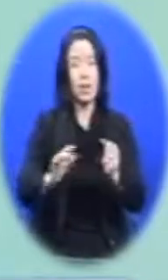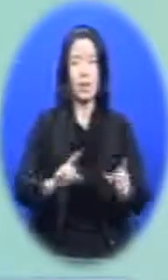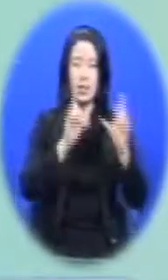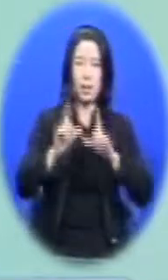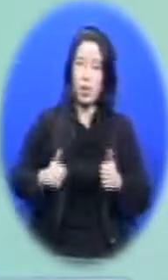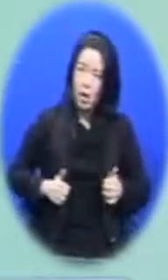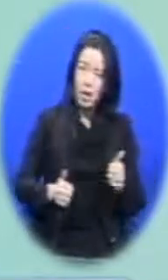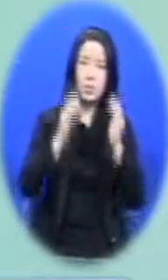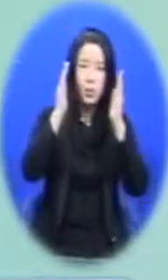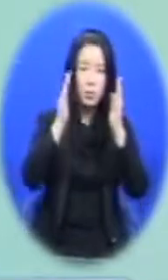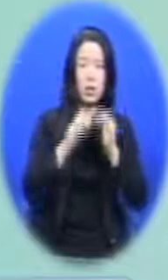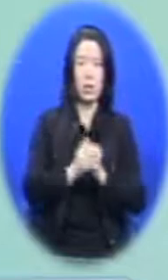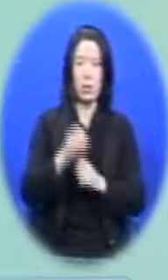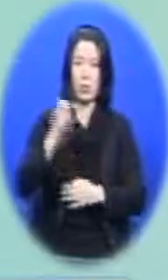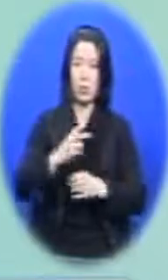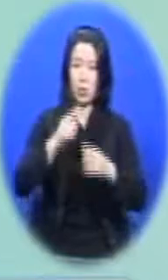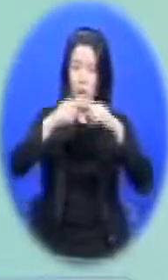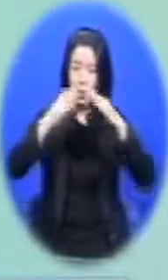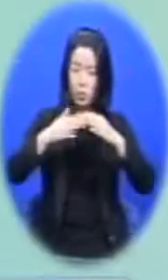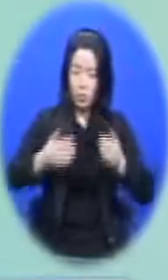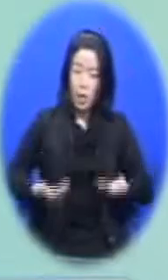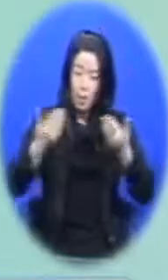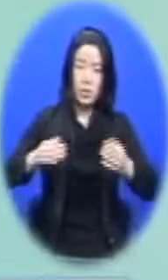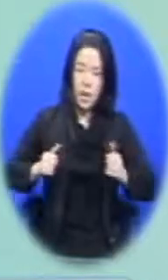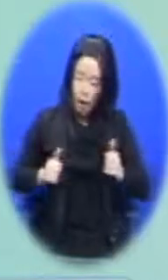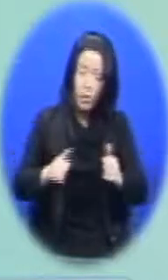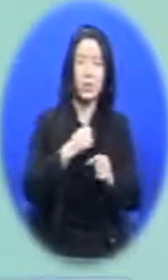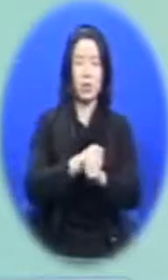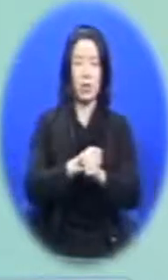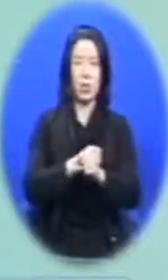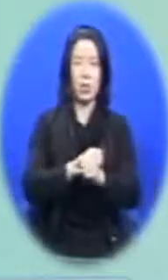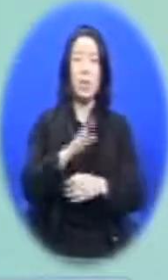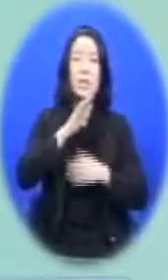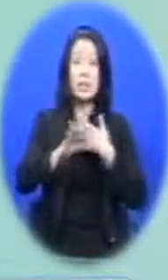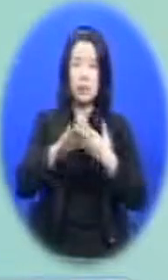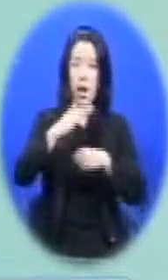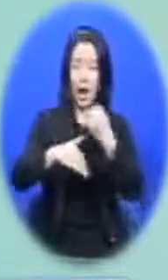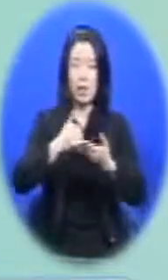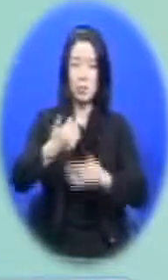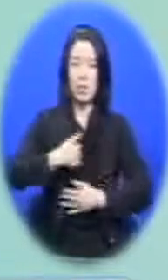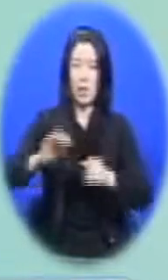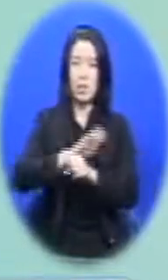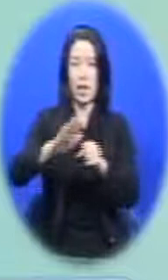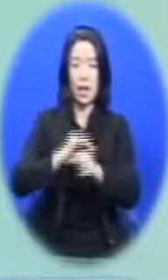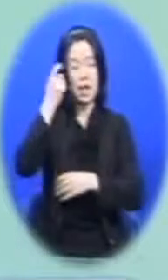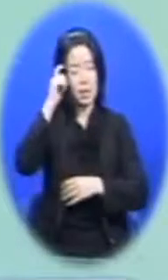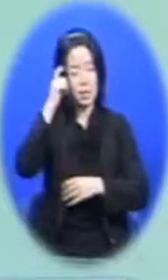열심히 공부하고 그리고 교회 봉사 열심히 하고 그러면 하나님이 나를